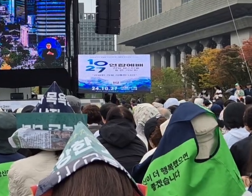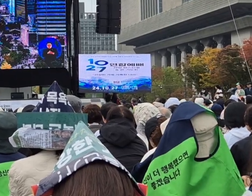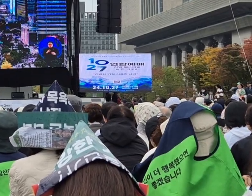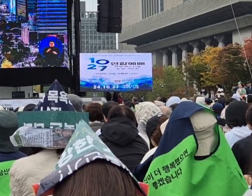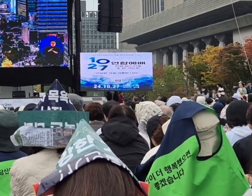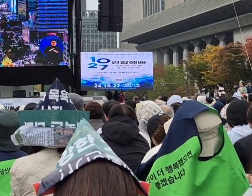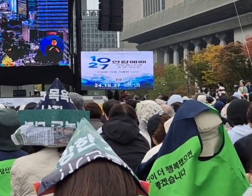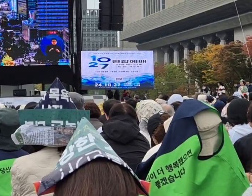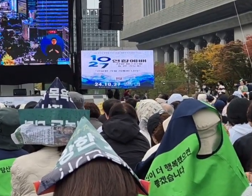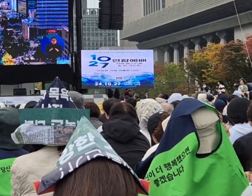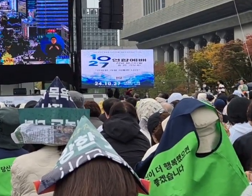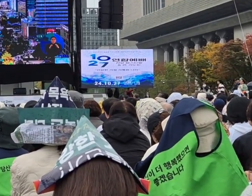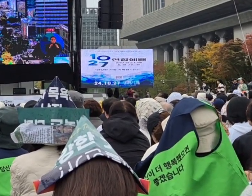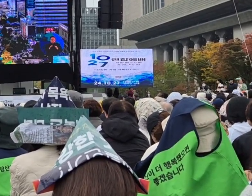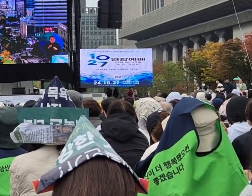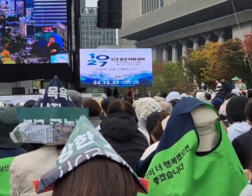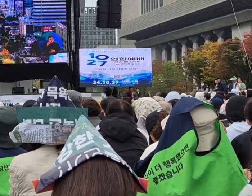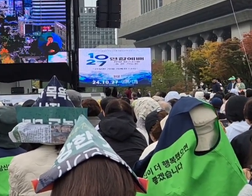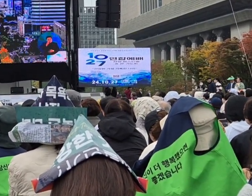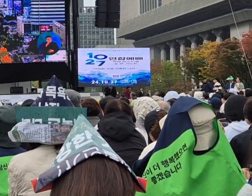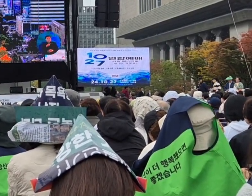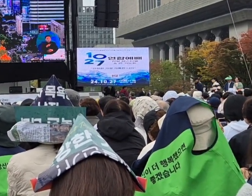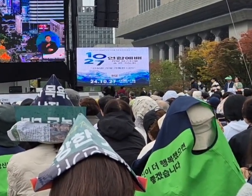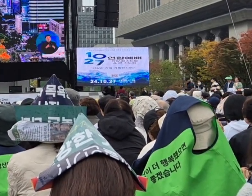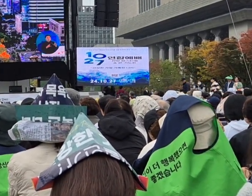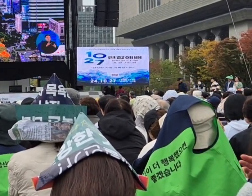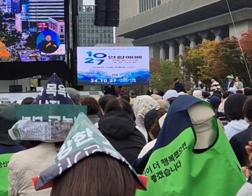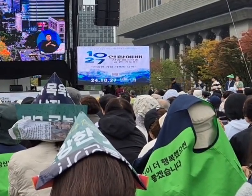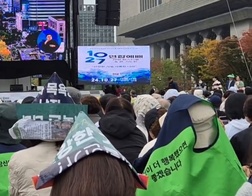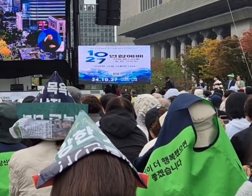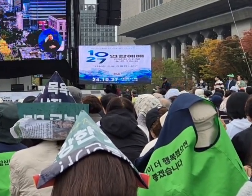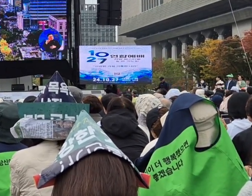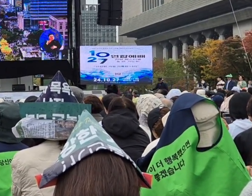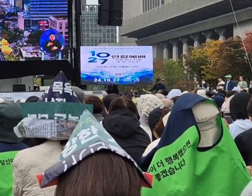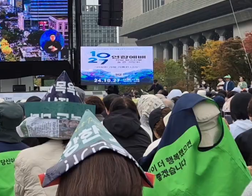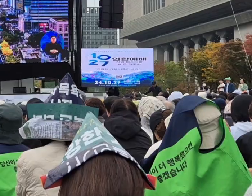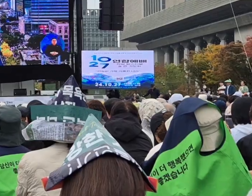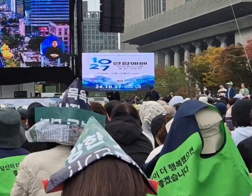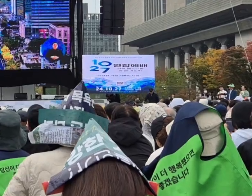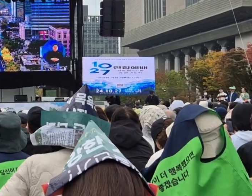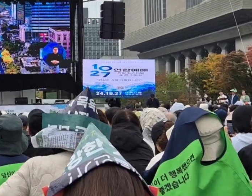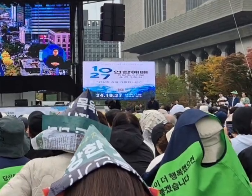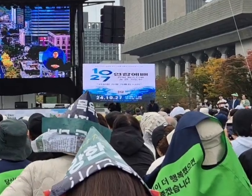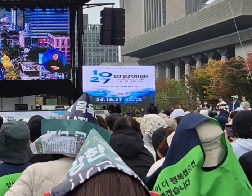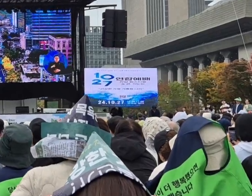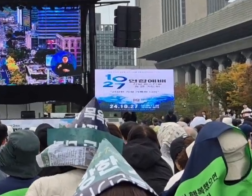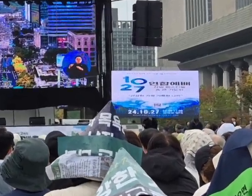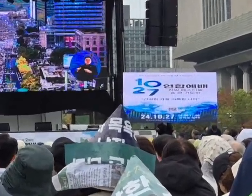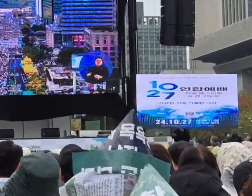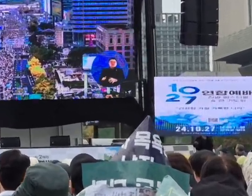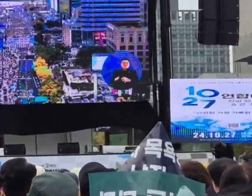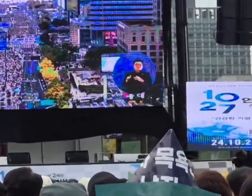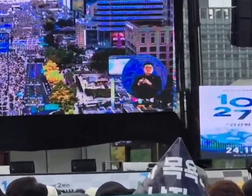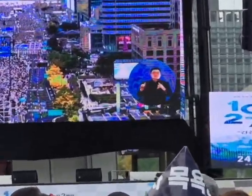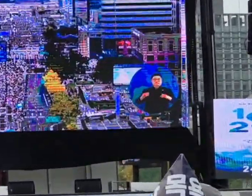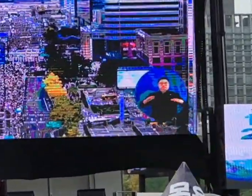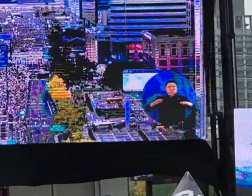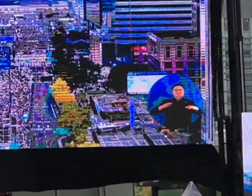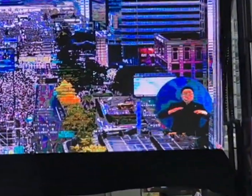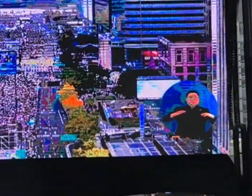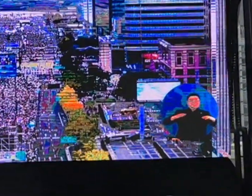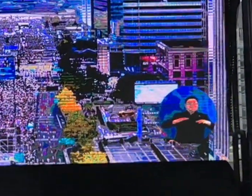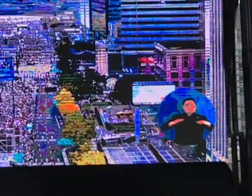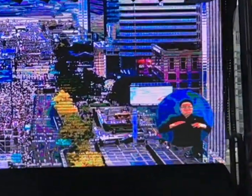세상이 조롱한 것이 두렵습니까? 음행과 일탈을 일삼는 자들도 당당하게